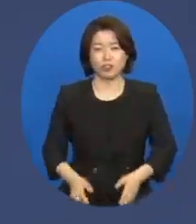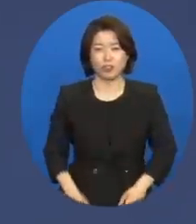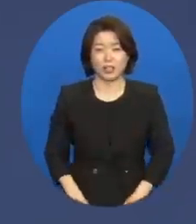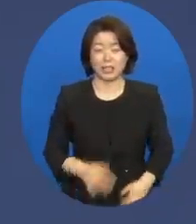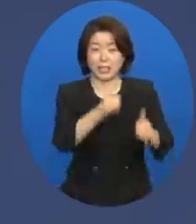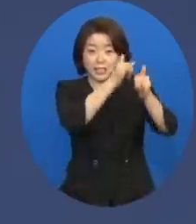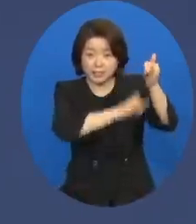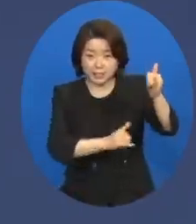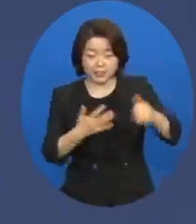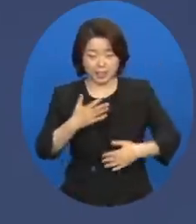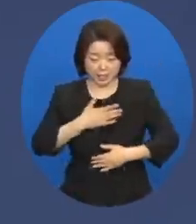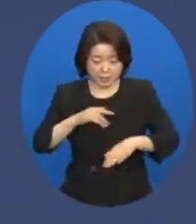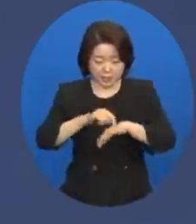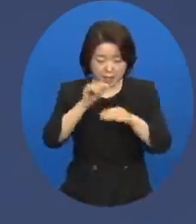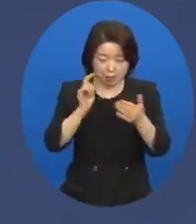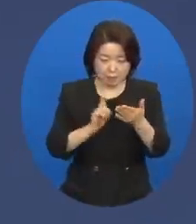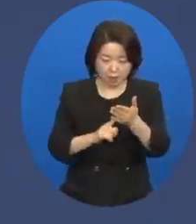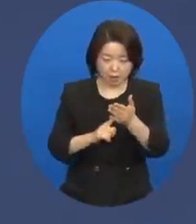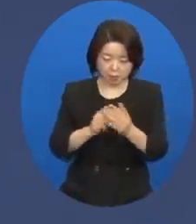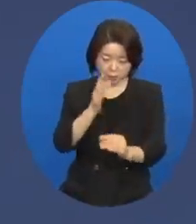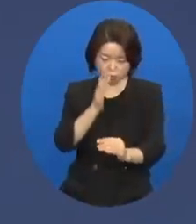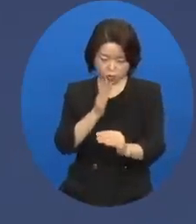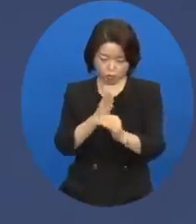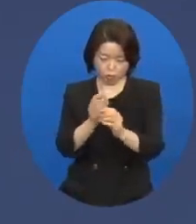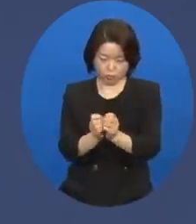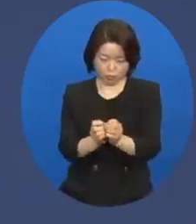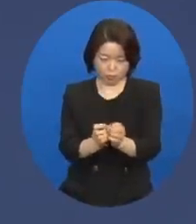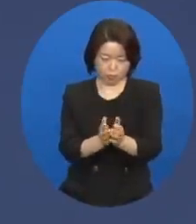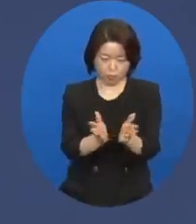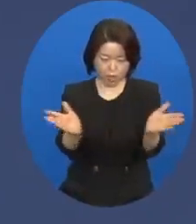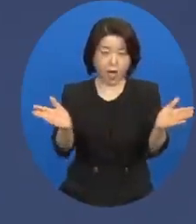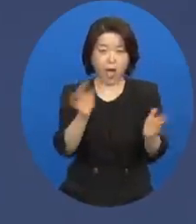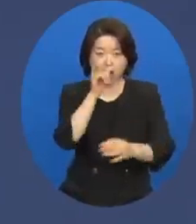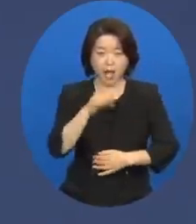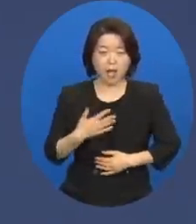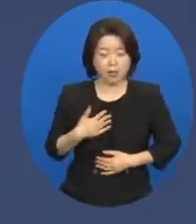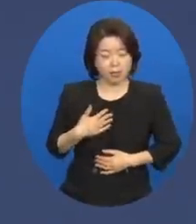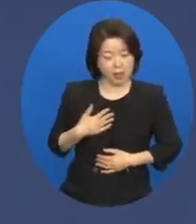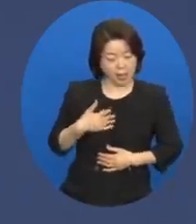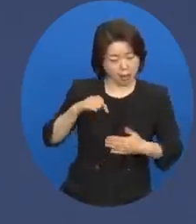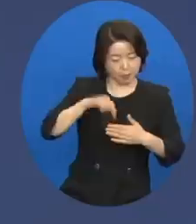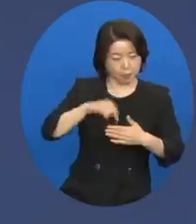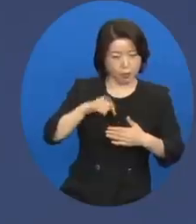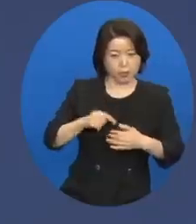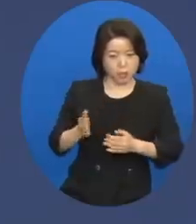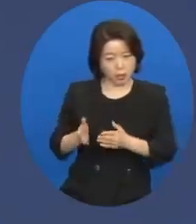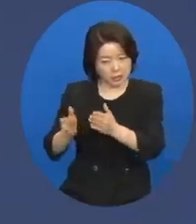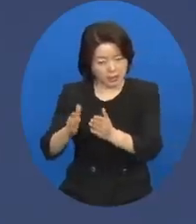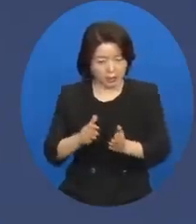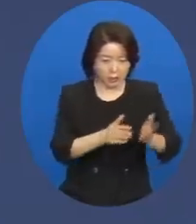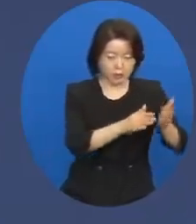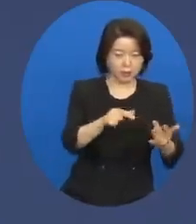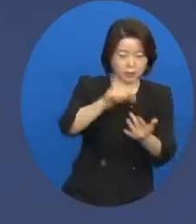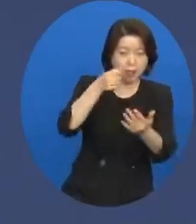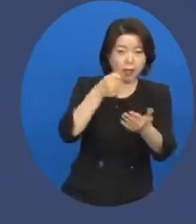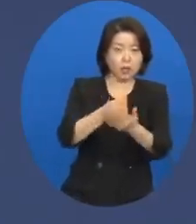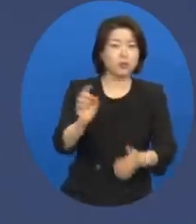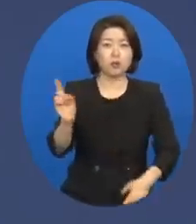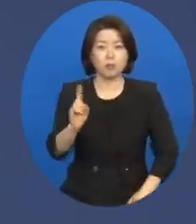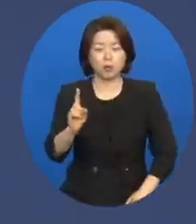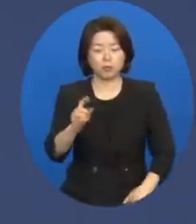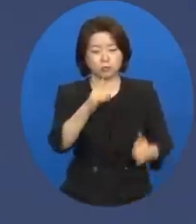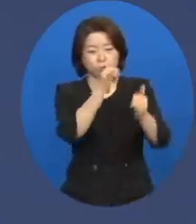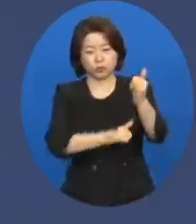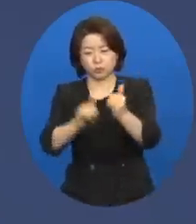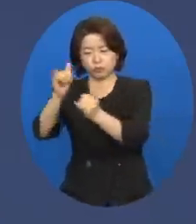사실은 내 마음의 분수령에서 갈라져요. 내가 어떤 길을 내 마음 안에서 무슨 길을 택하느냐에 따라서 역사가